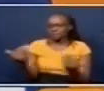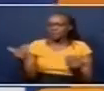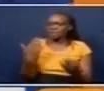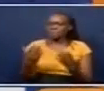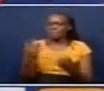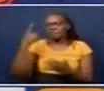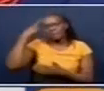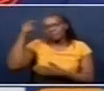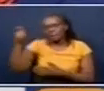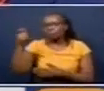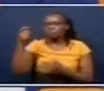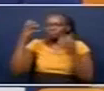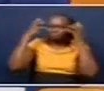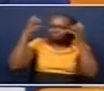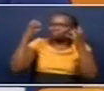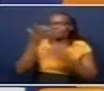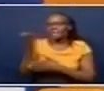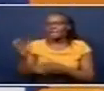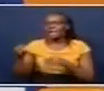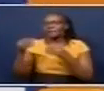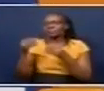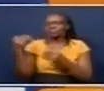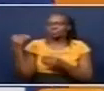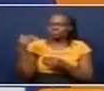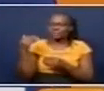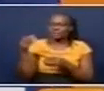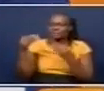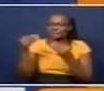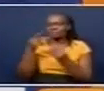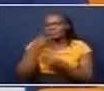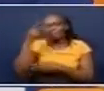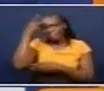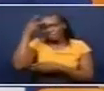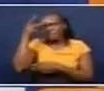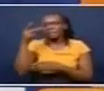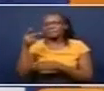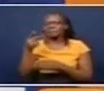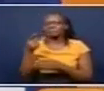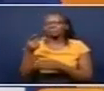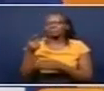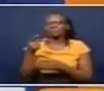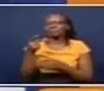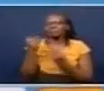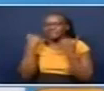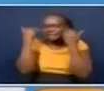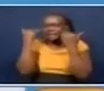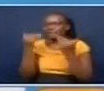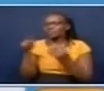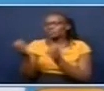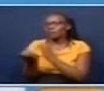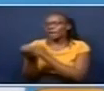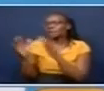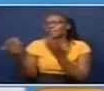wakorofi, upatia wazazi wao kidogo wakati mgumu, hataki kusoma. Wewe ungependa kumwambia nini mtoto kama huyu nyumbani? Mtoto